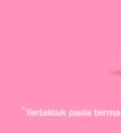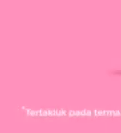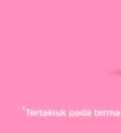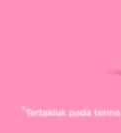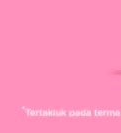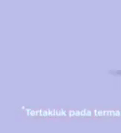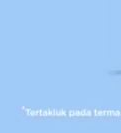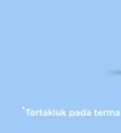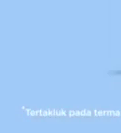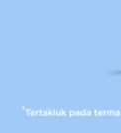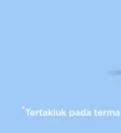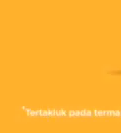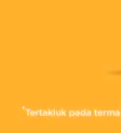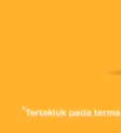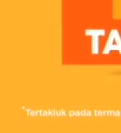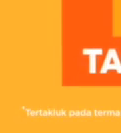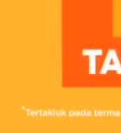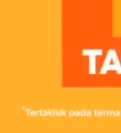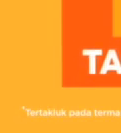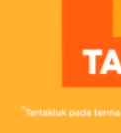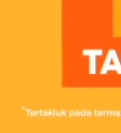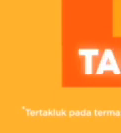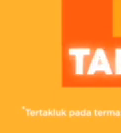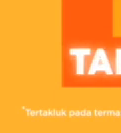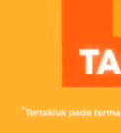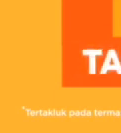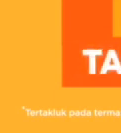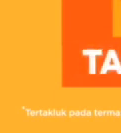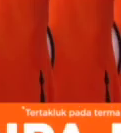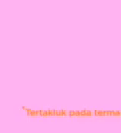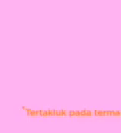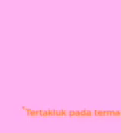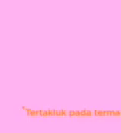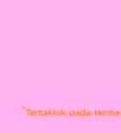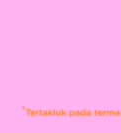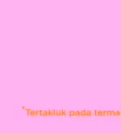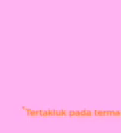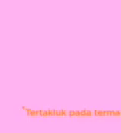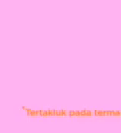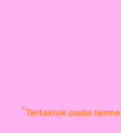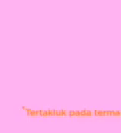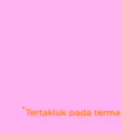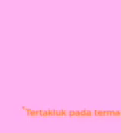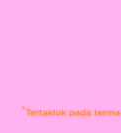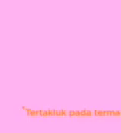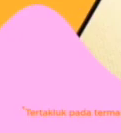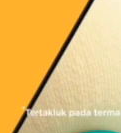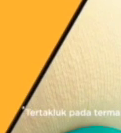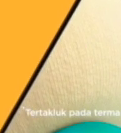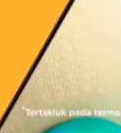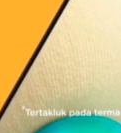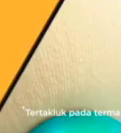pilih mana satu Anda suka tanpa perlu kelulusan atau pendahuluan padankan dengan Plan pasca by tanpa Hal terbaik